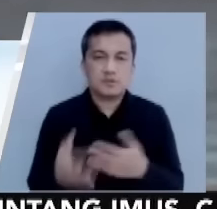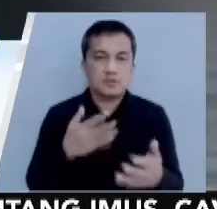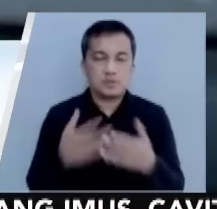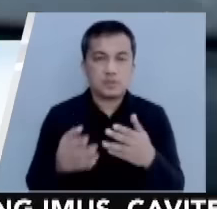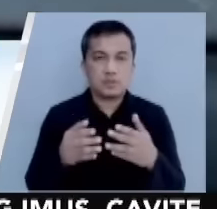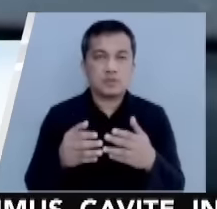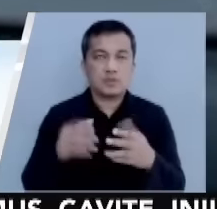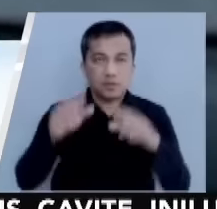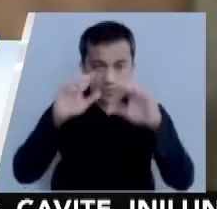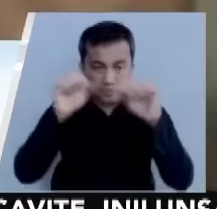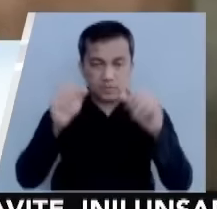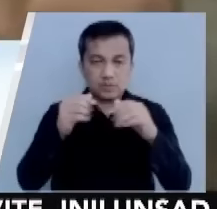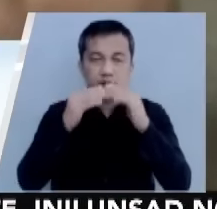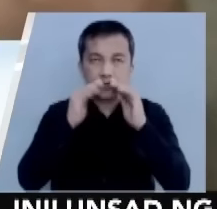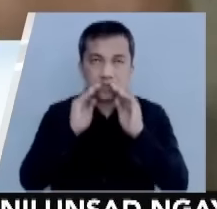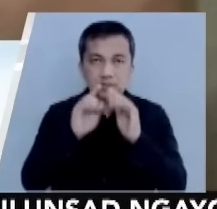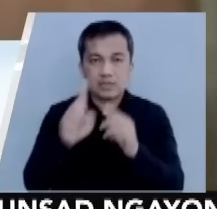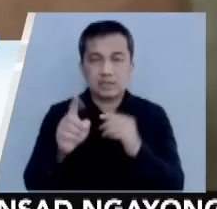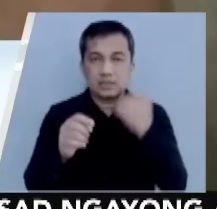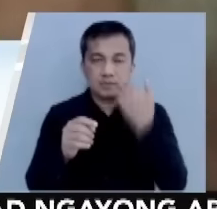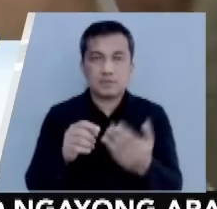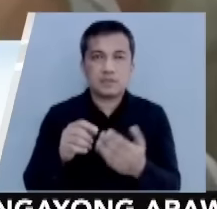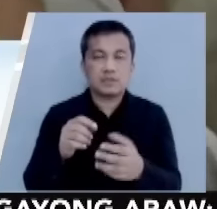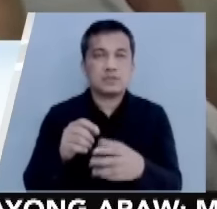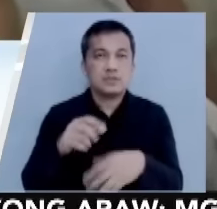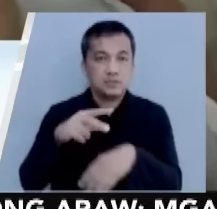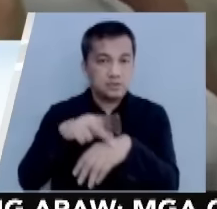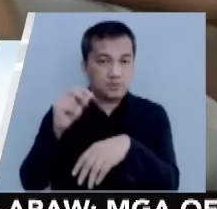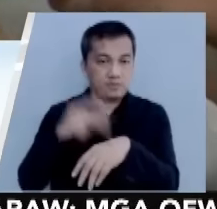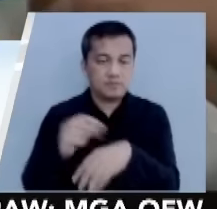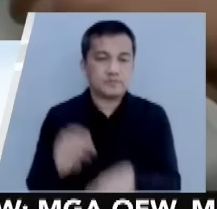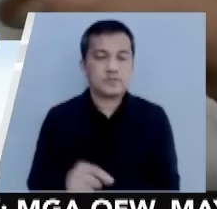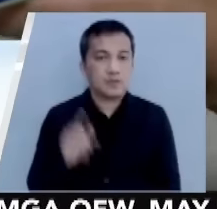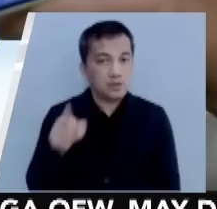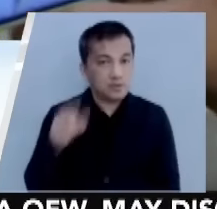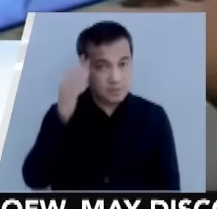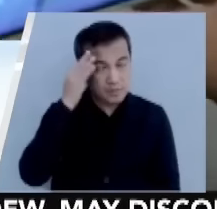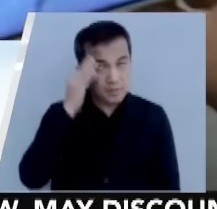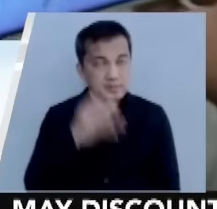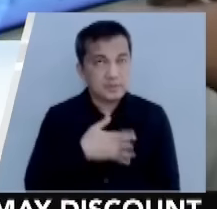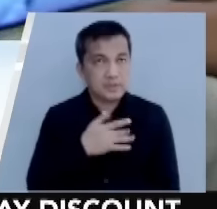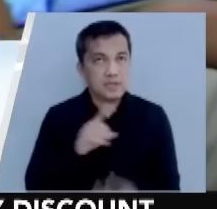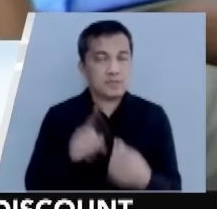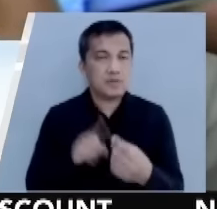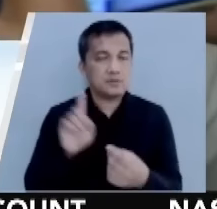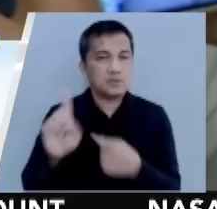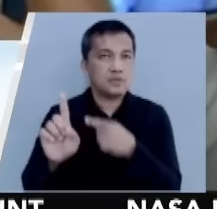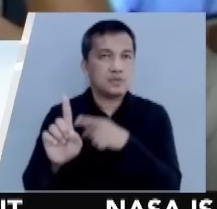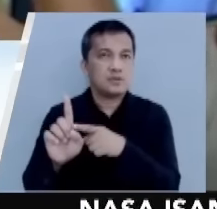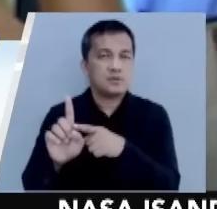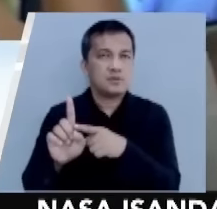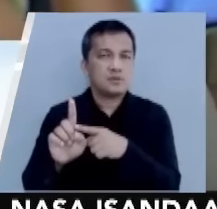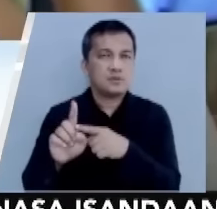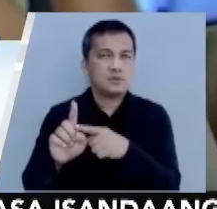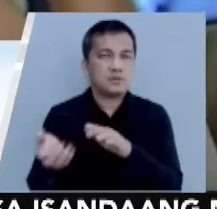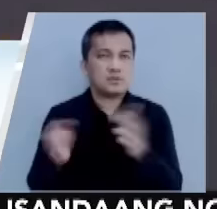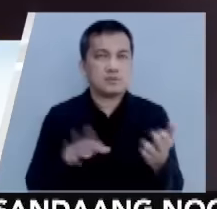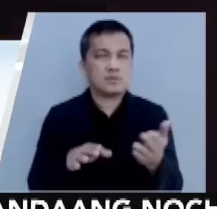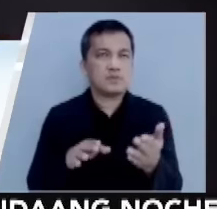sa Camarines Norte. You know, my feelings about that is that one casualty is one casualty too